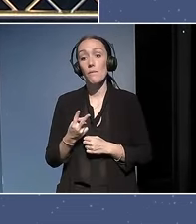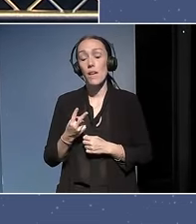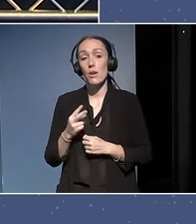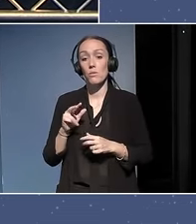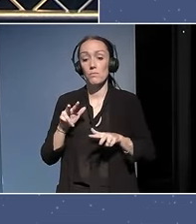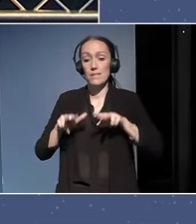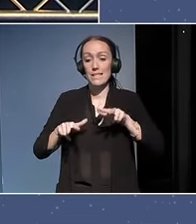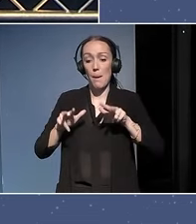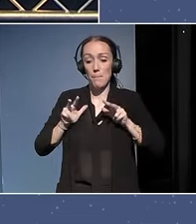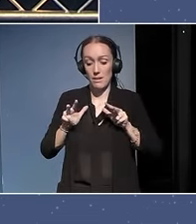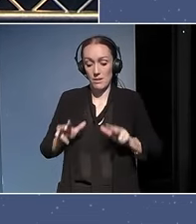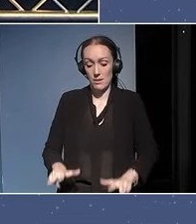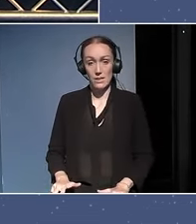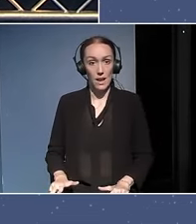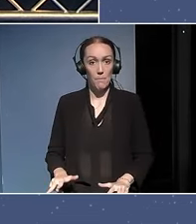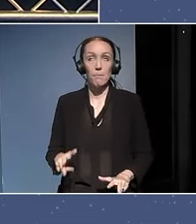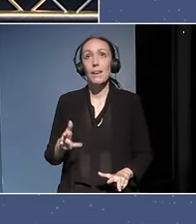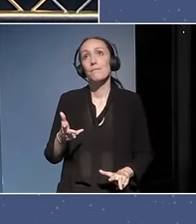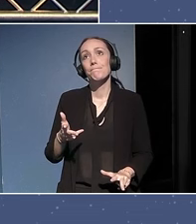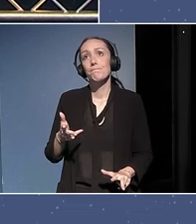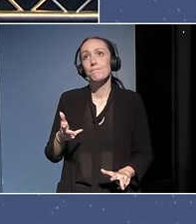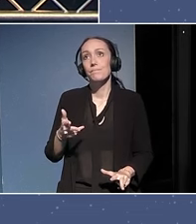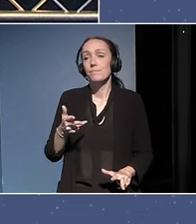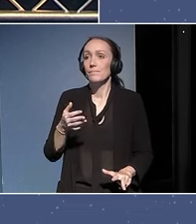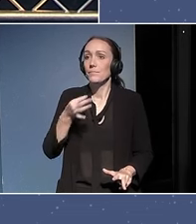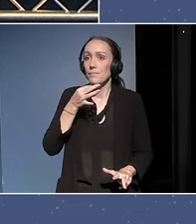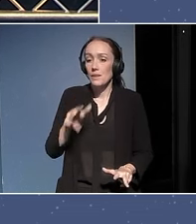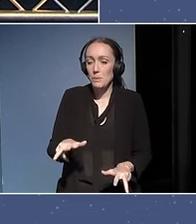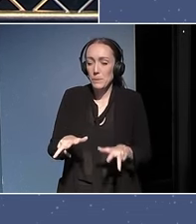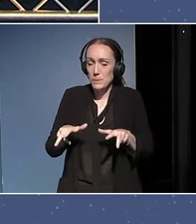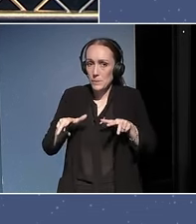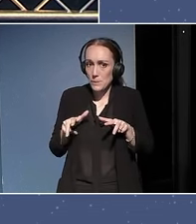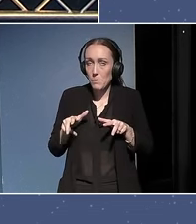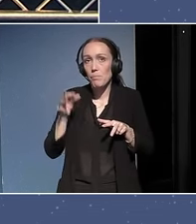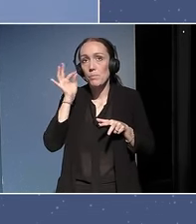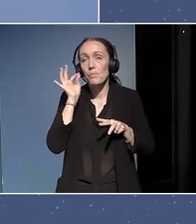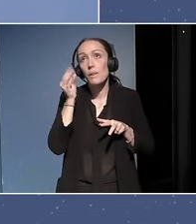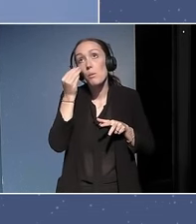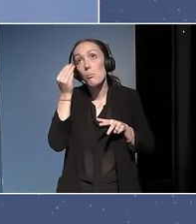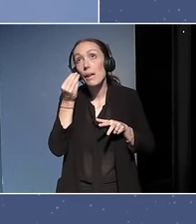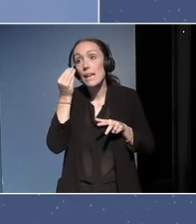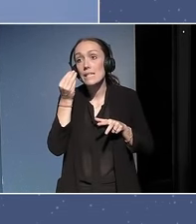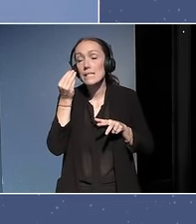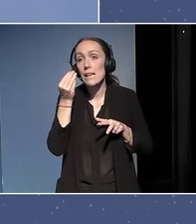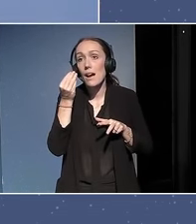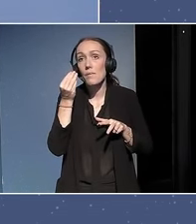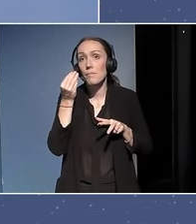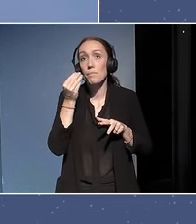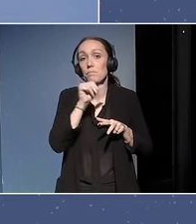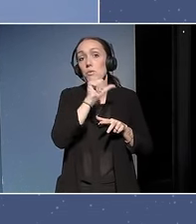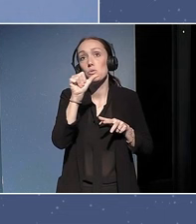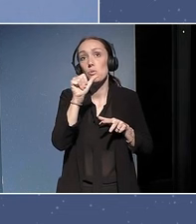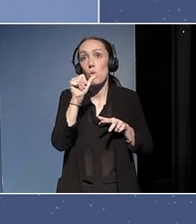posteriori non sono ridotti ad un grado tale da far pensare che di lì a poco